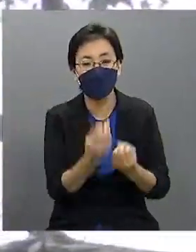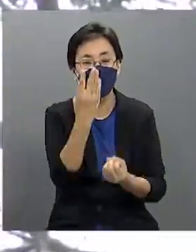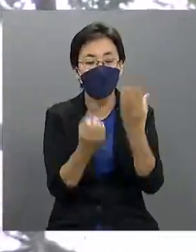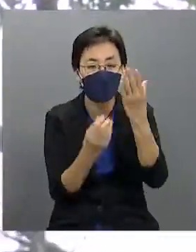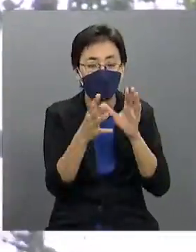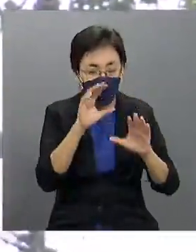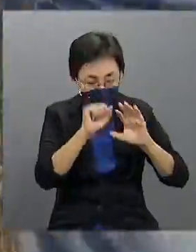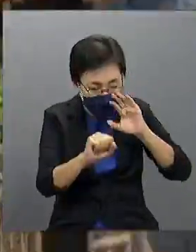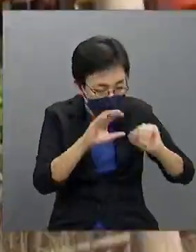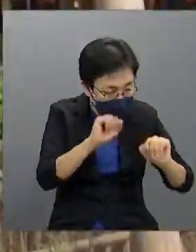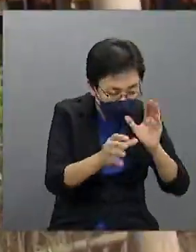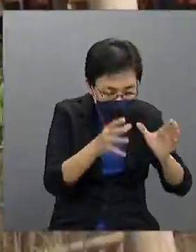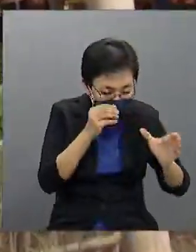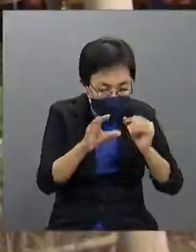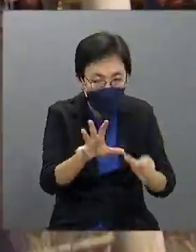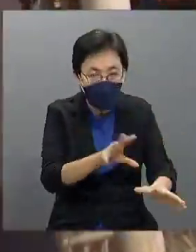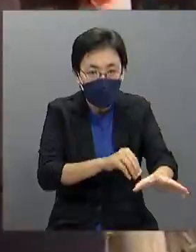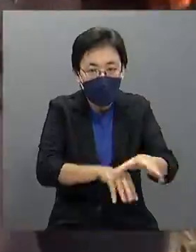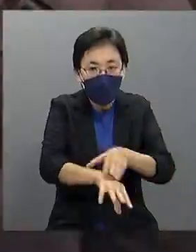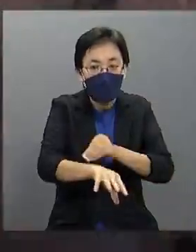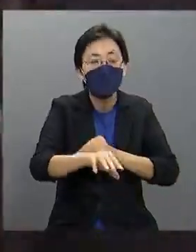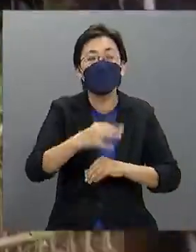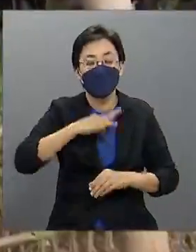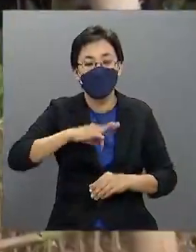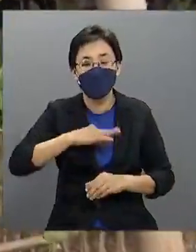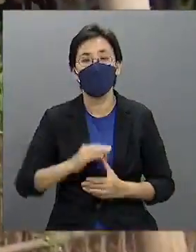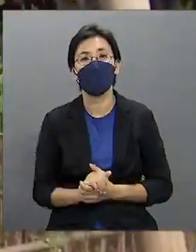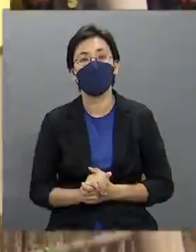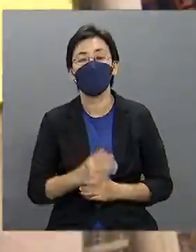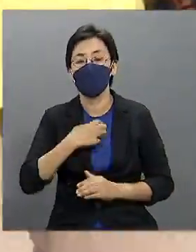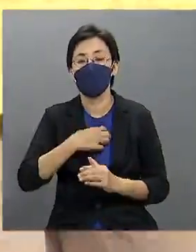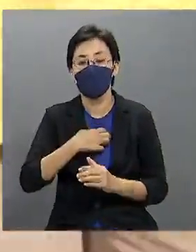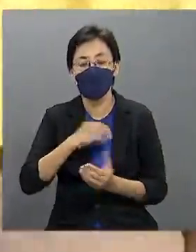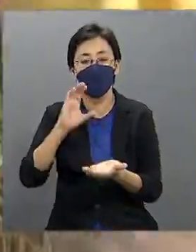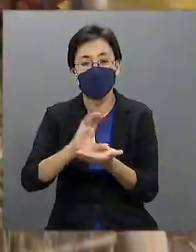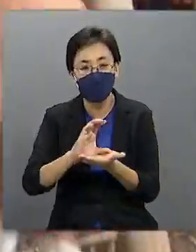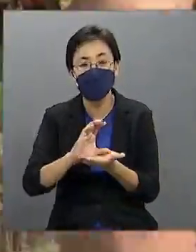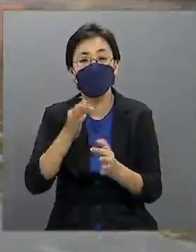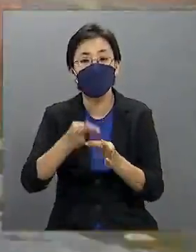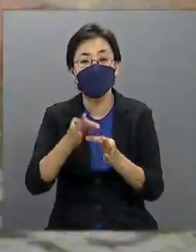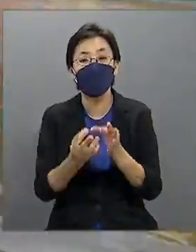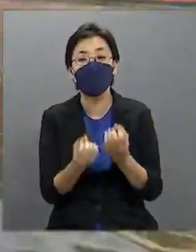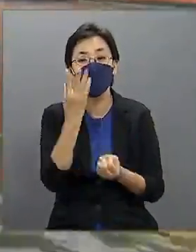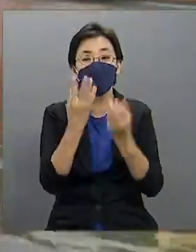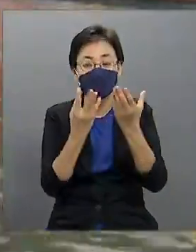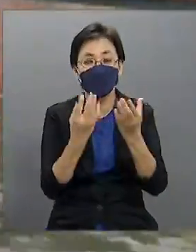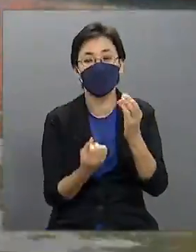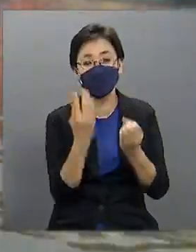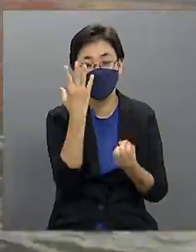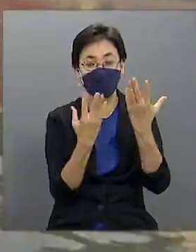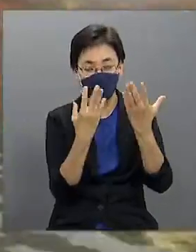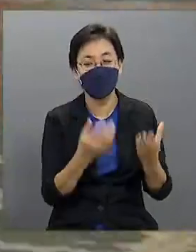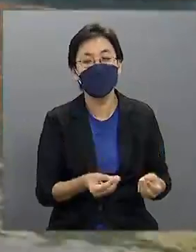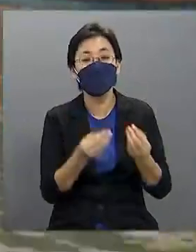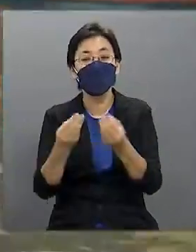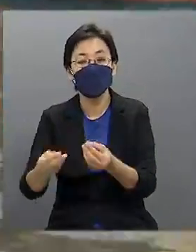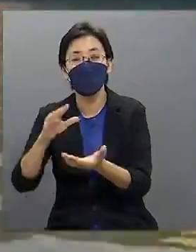เลยคิดต่ว่าเรานาอยทำเป็นแบบ ของทุธนาคารต้นไม้ เอาไปใหโงเรีนทำในเรื่องของเด็ยวว